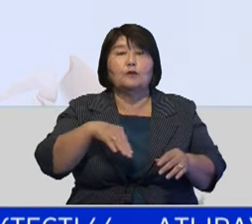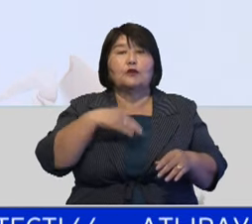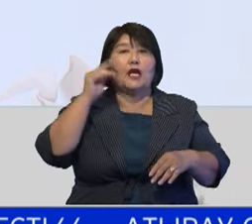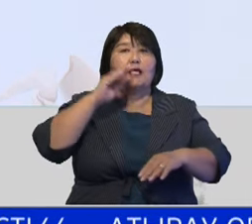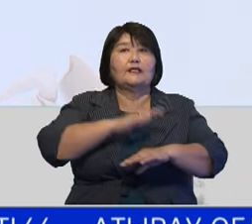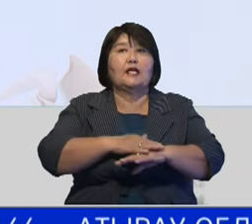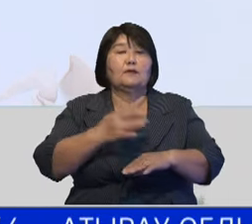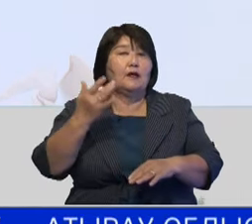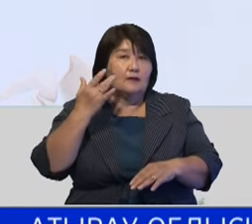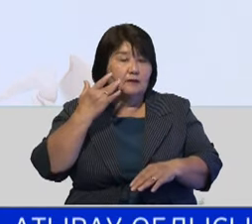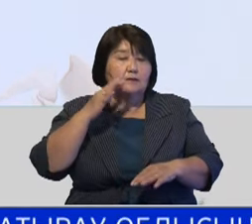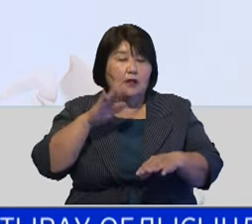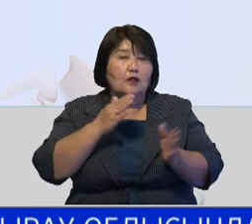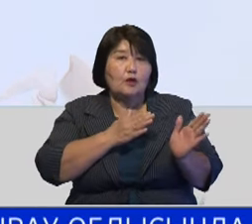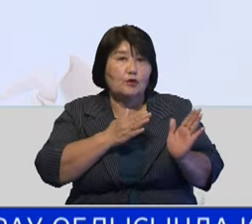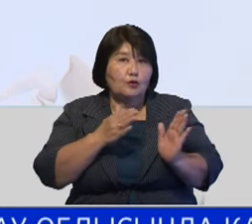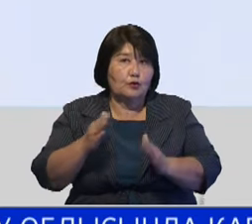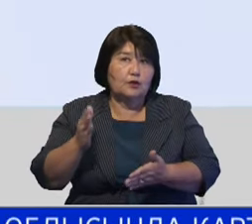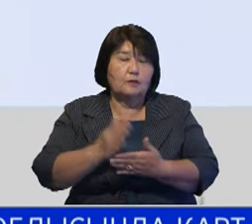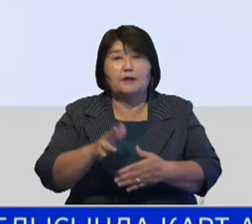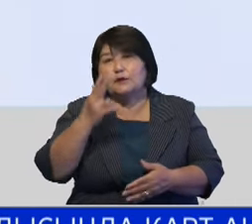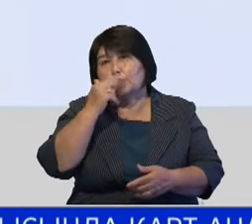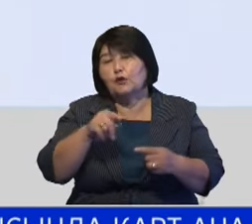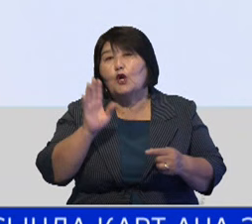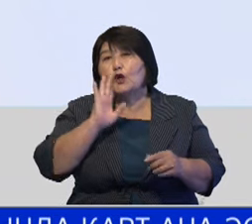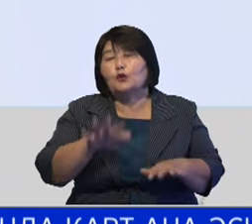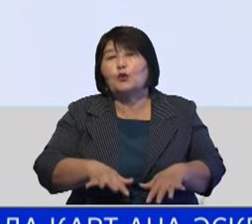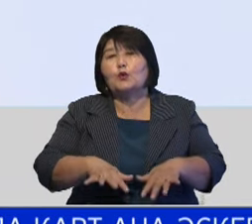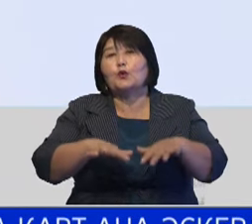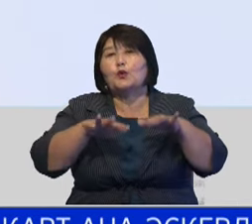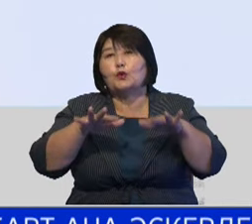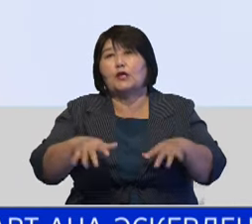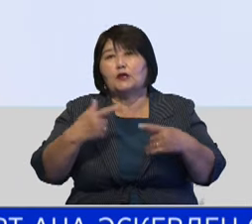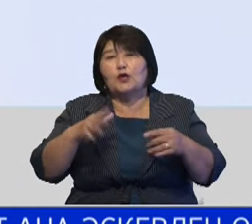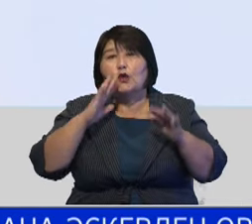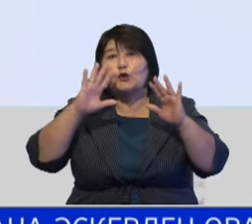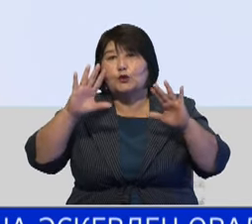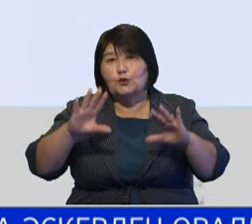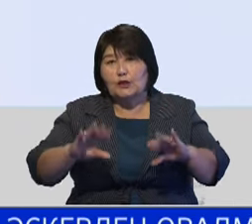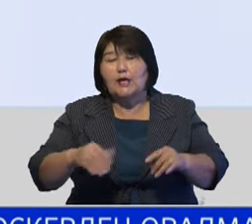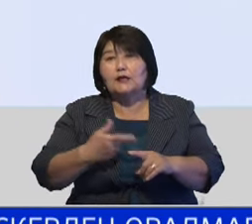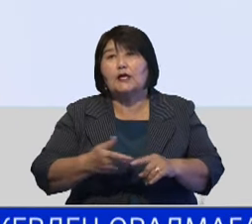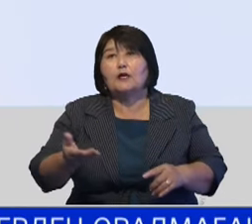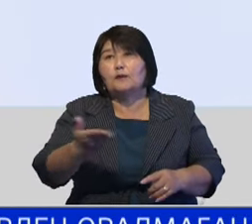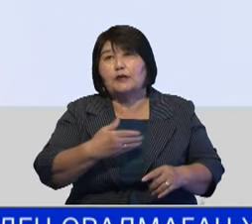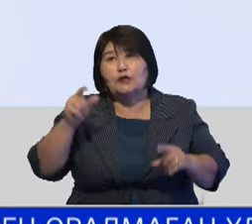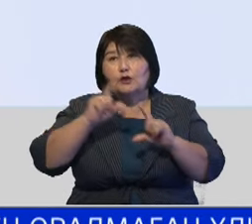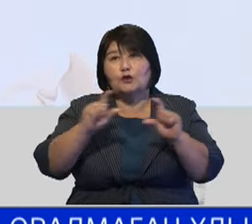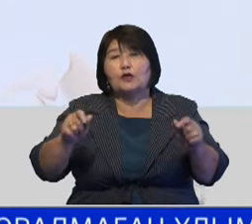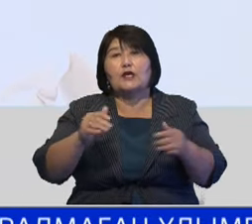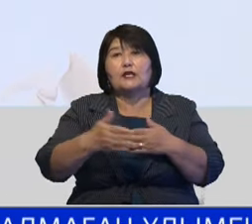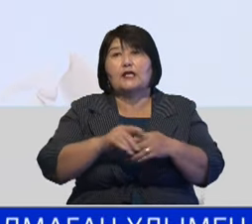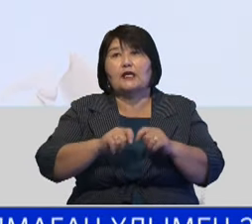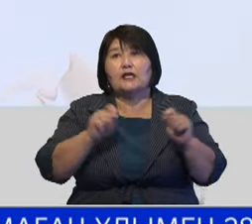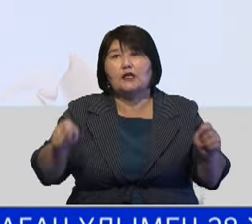қалмай бәрі өтіп жатыр, режиміне бәріміз үйрендік. Су тасқынын бәрі уже кеткен екен. Біздің школды жақында